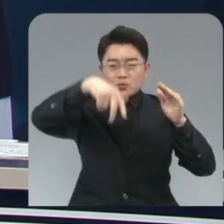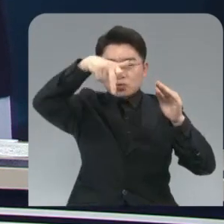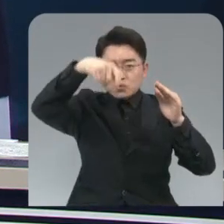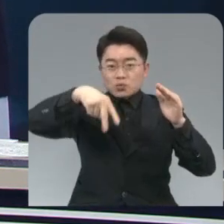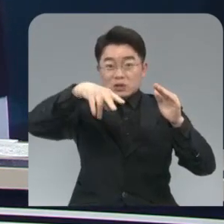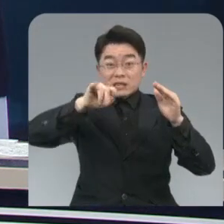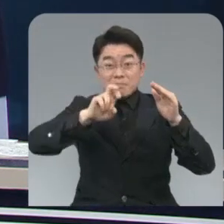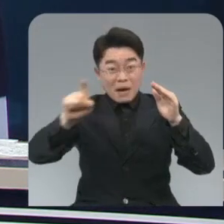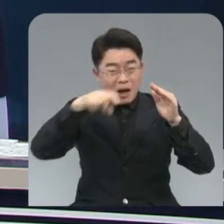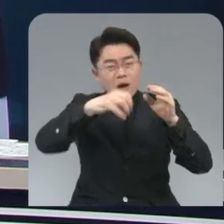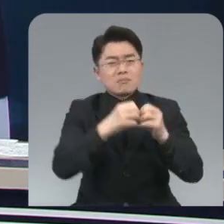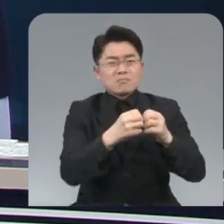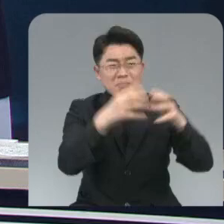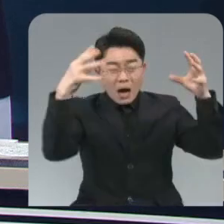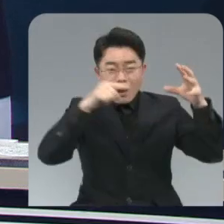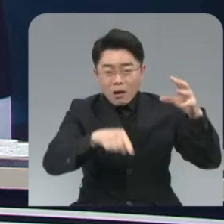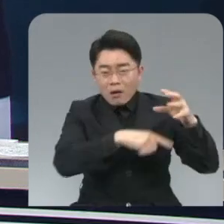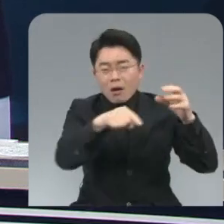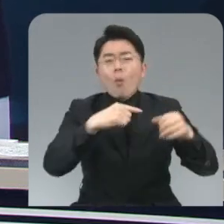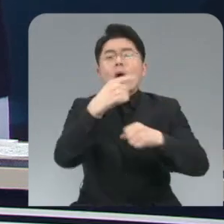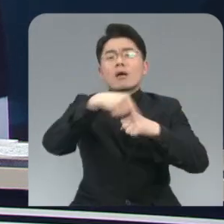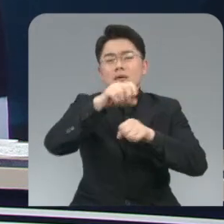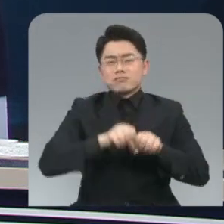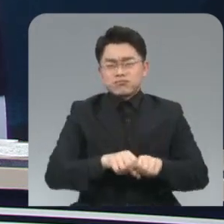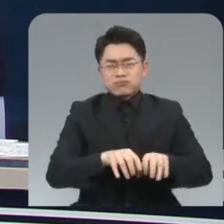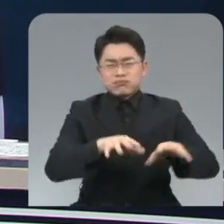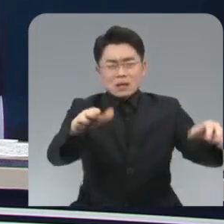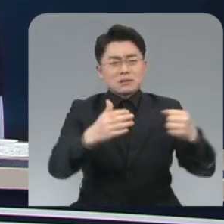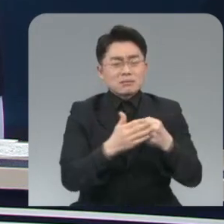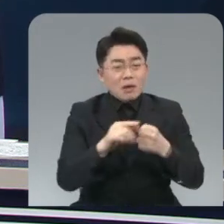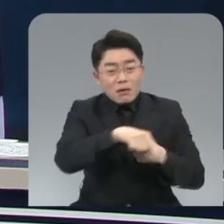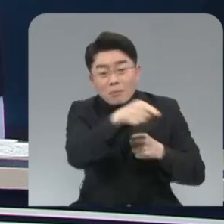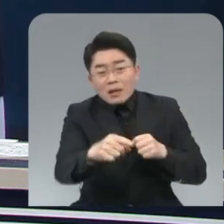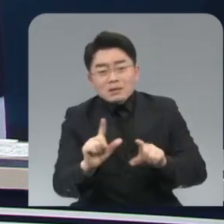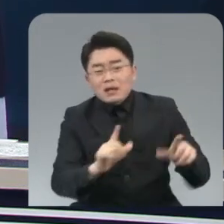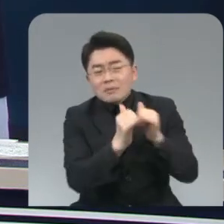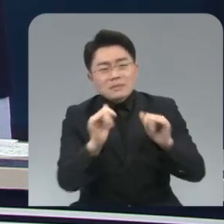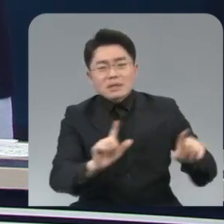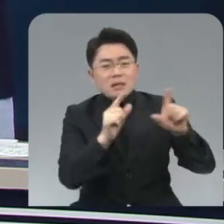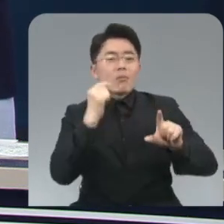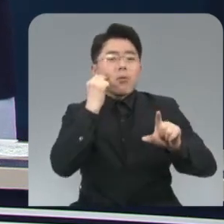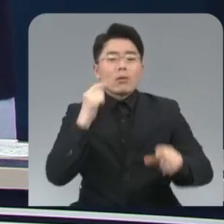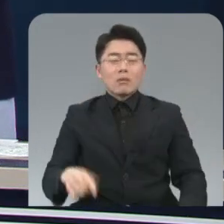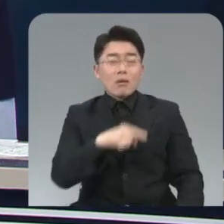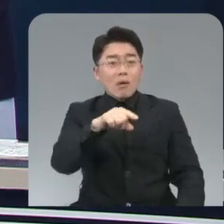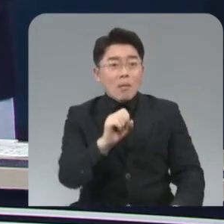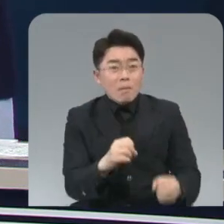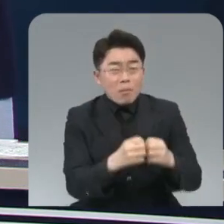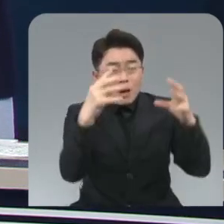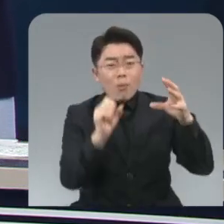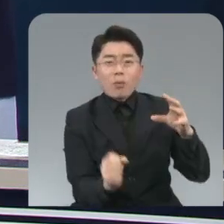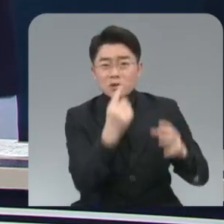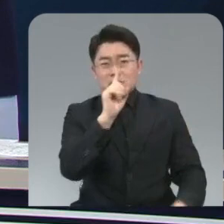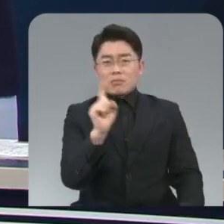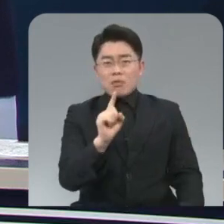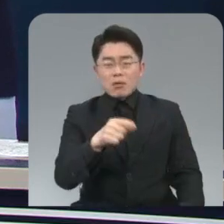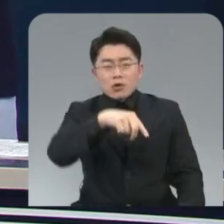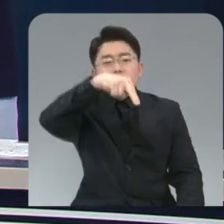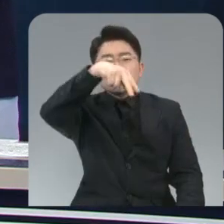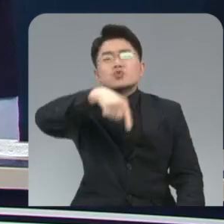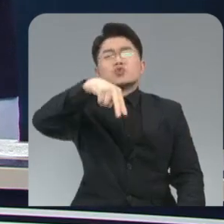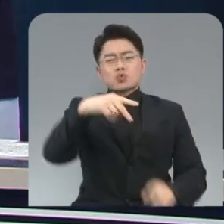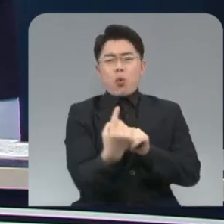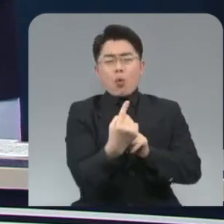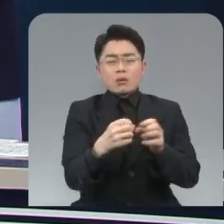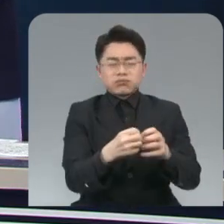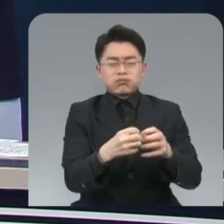됐고 지금까지도 오염수 처리 문제로 시끄럽습니다. 당시 원전 폭발의 원인은 수소였습니다. 원자로 안에